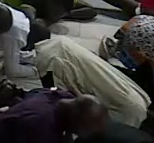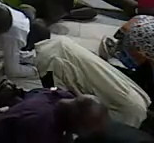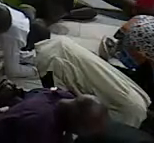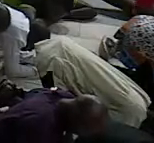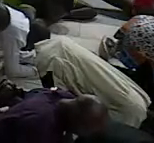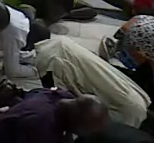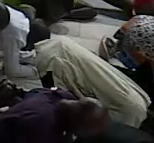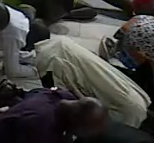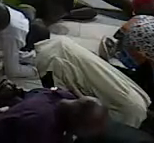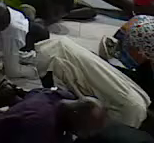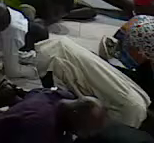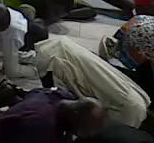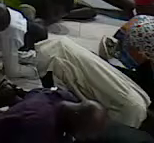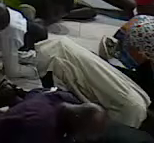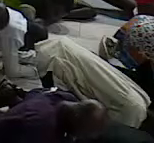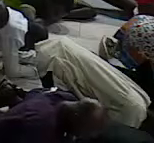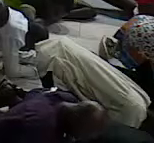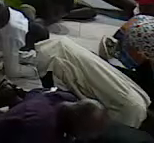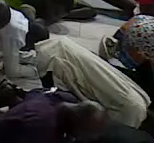Seigneur